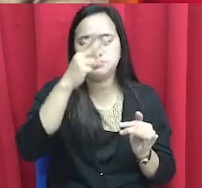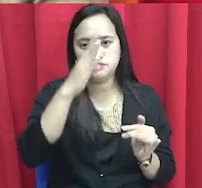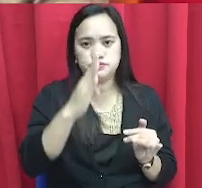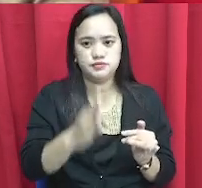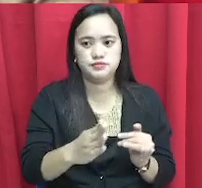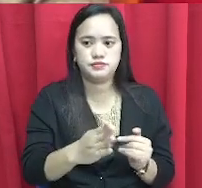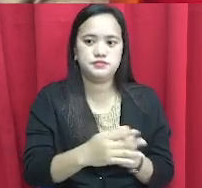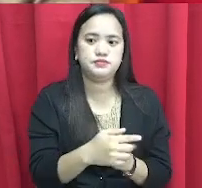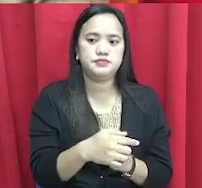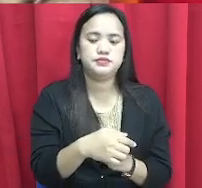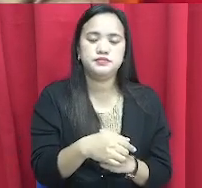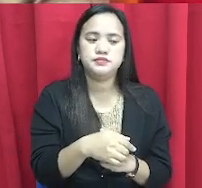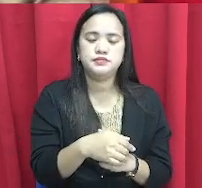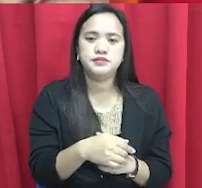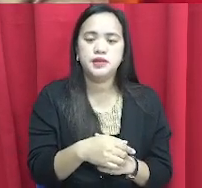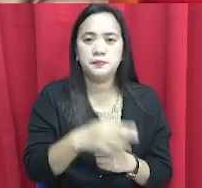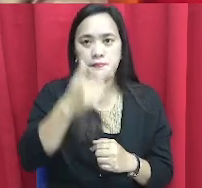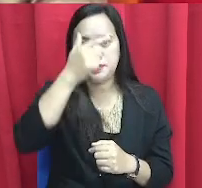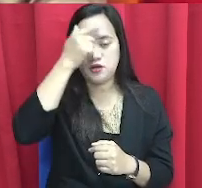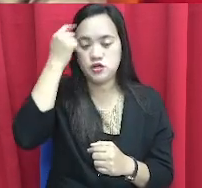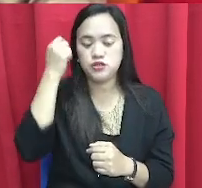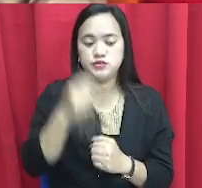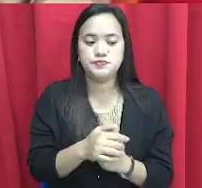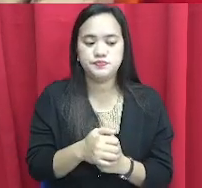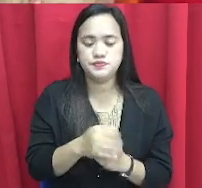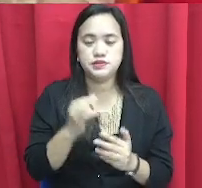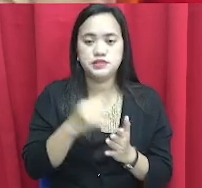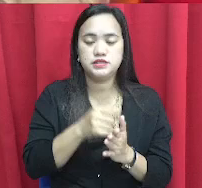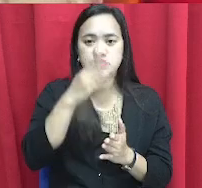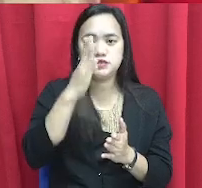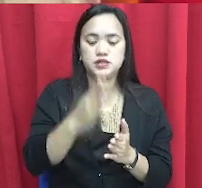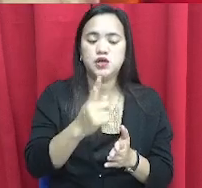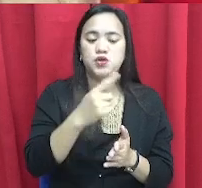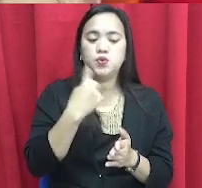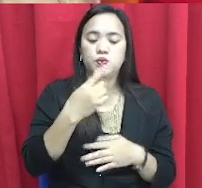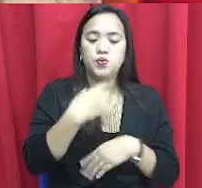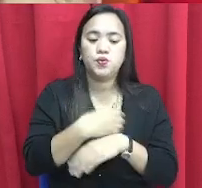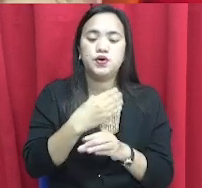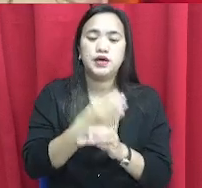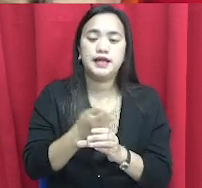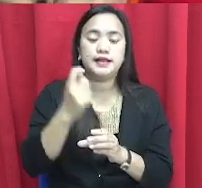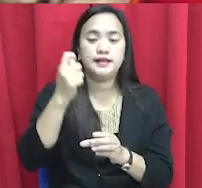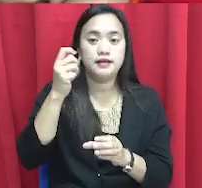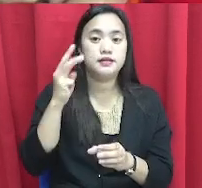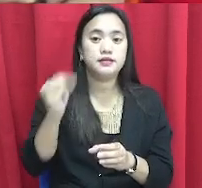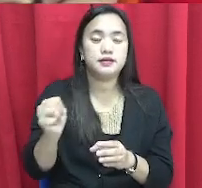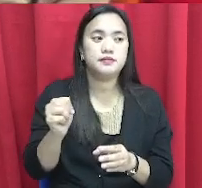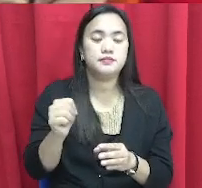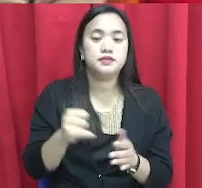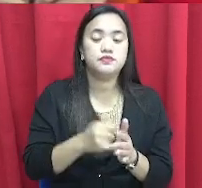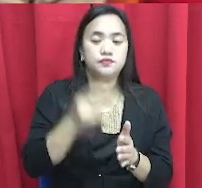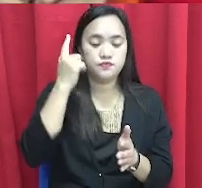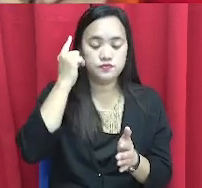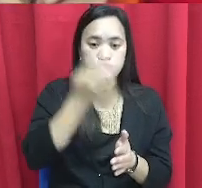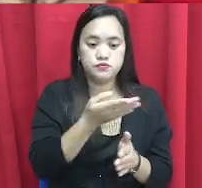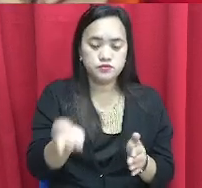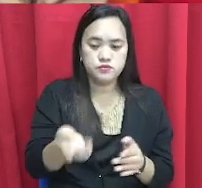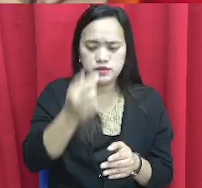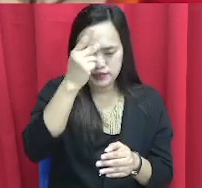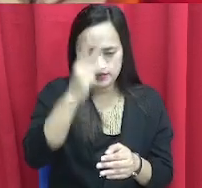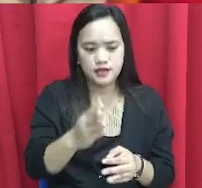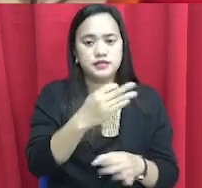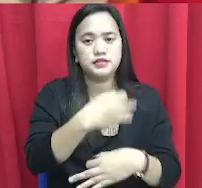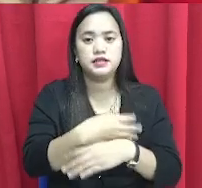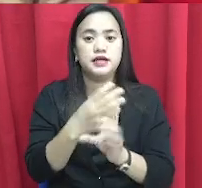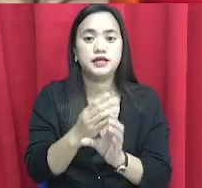nak niyo po sa kadahilanang it is God Who created them at mismong Ikaw ang Diyos ang lumika sa iyo